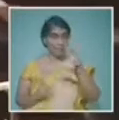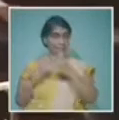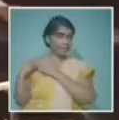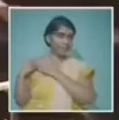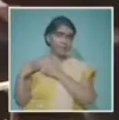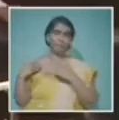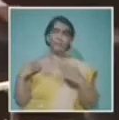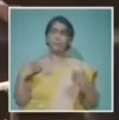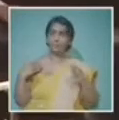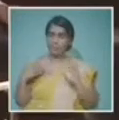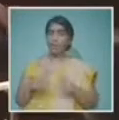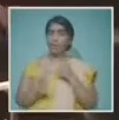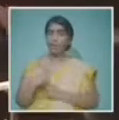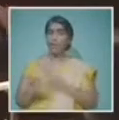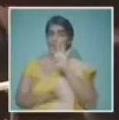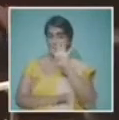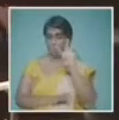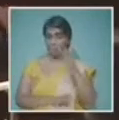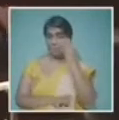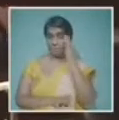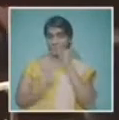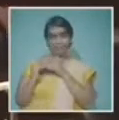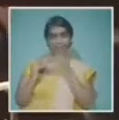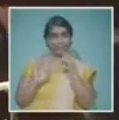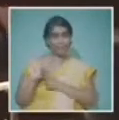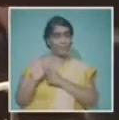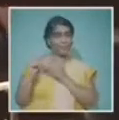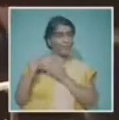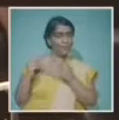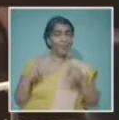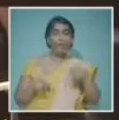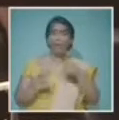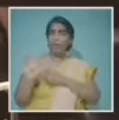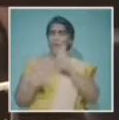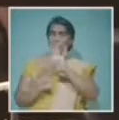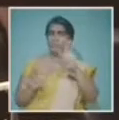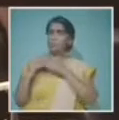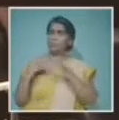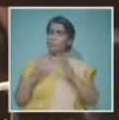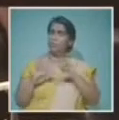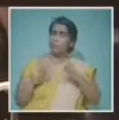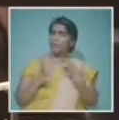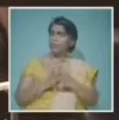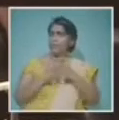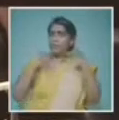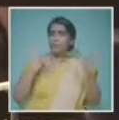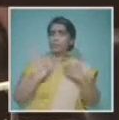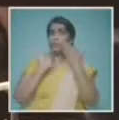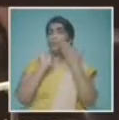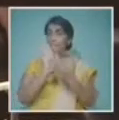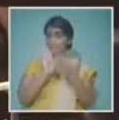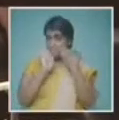වනකොට අවුරුදු 44කට ආසන්න කාලයක් ගත වී තිබුණත් මේ අවුරුදු 44 ඇතුළත ඕනෑමට වඩා වැඩියෙන් පෙන්නුම් කරලා